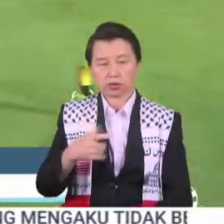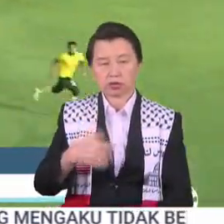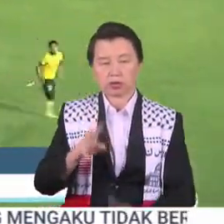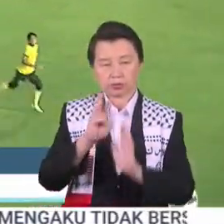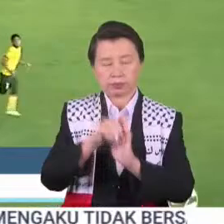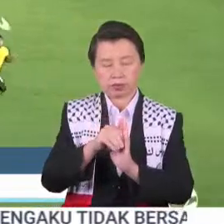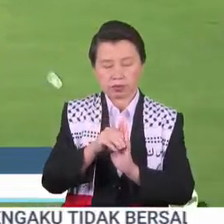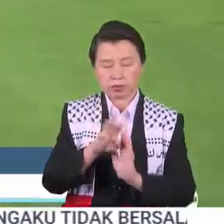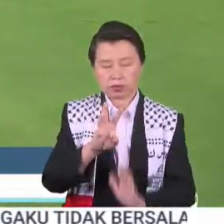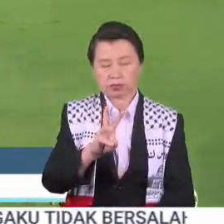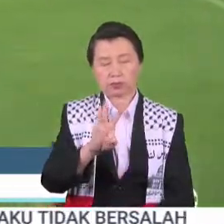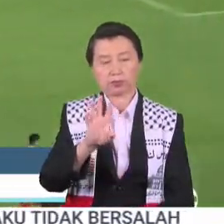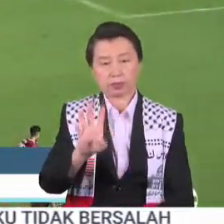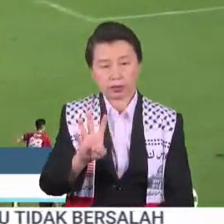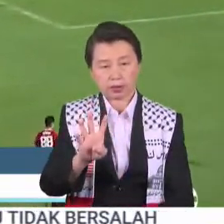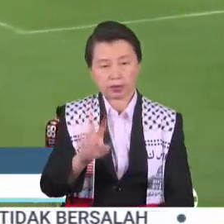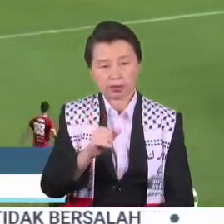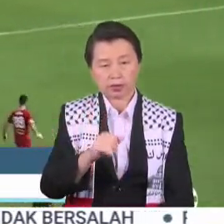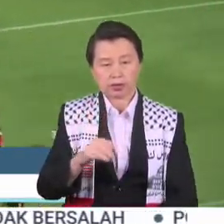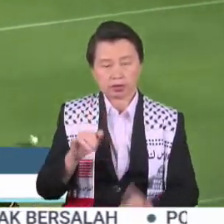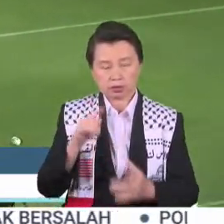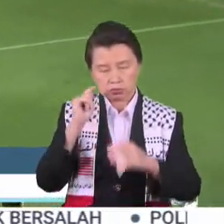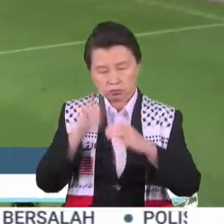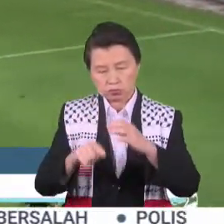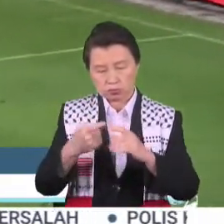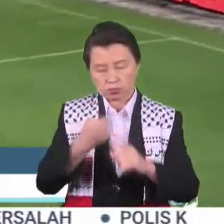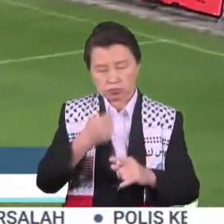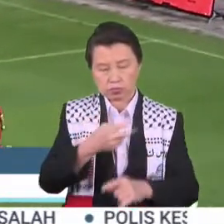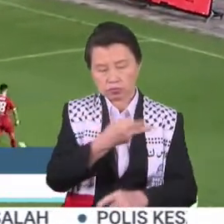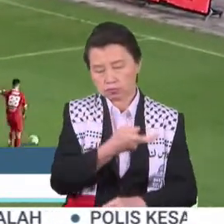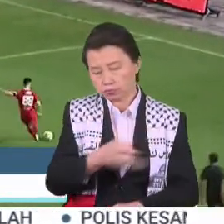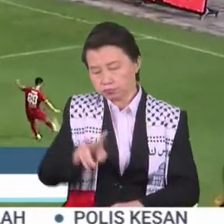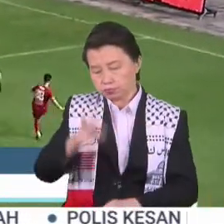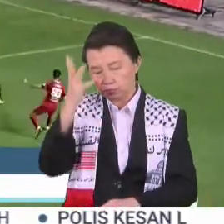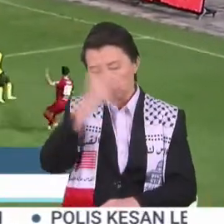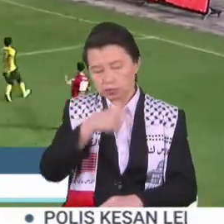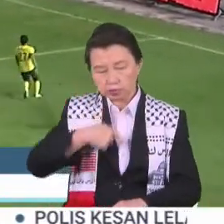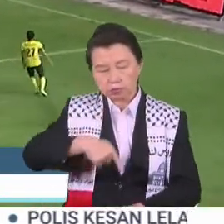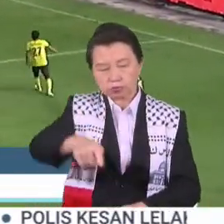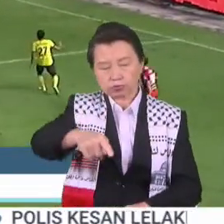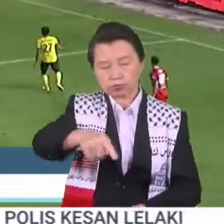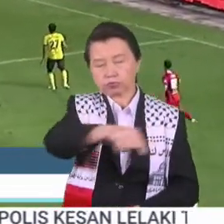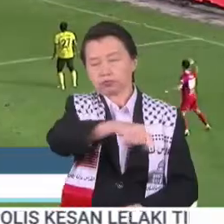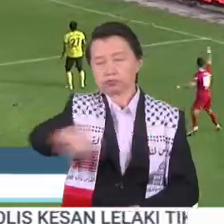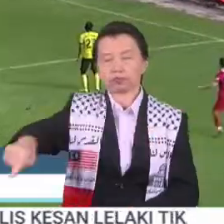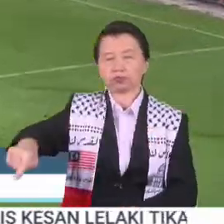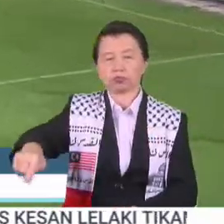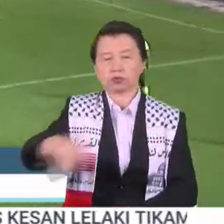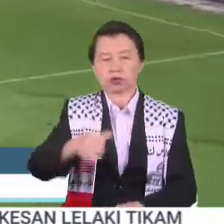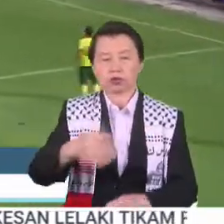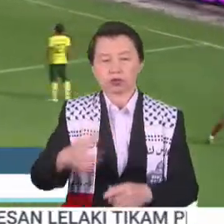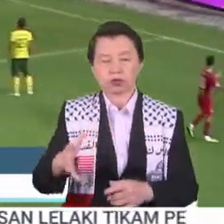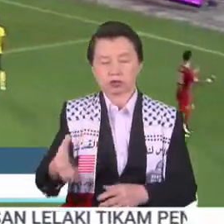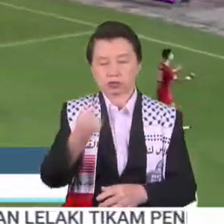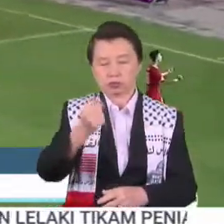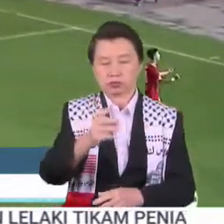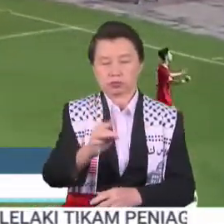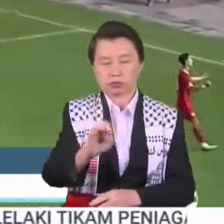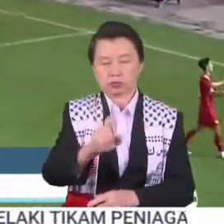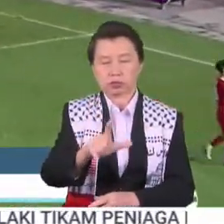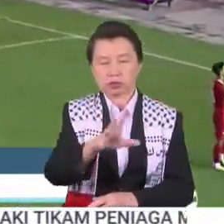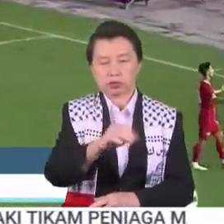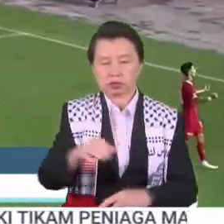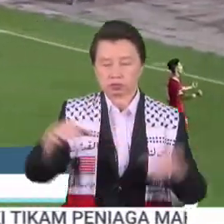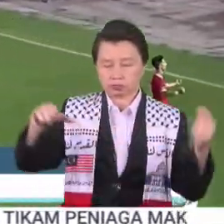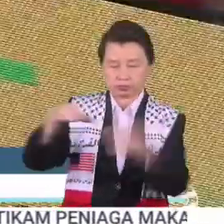pada minit ke-64. Gol tersebut terhasil menerusi kuisan cantik bola lintang daripada Brandon Gunn yang disambar Aaron Dell dan